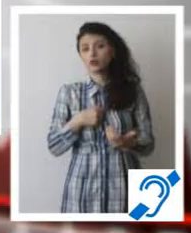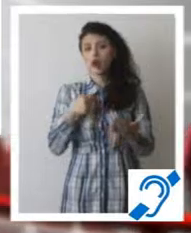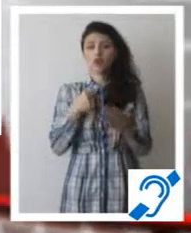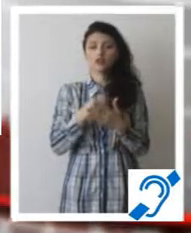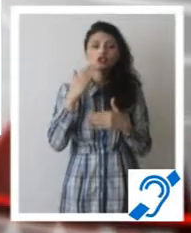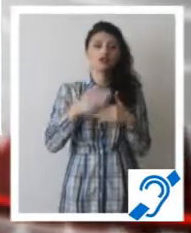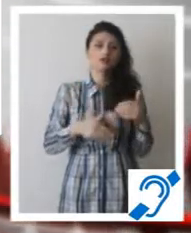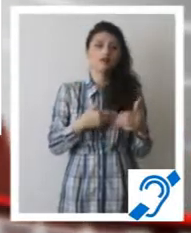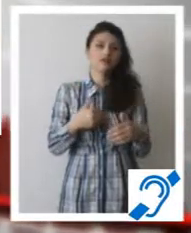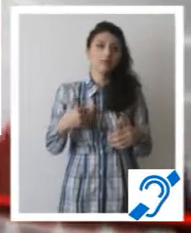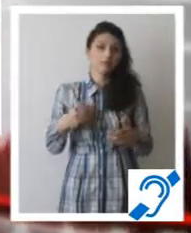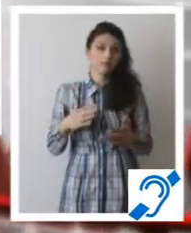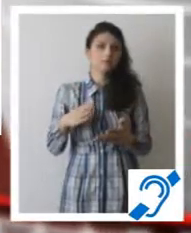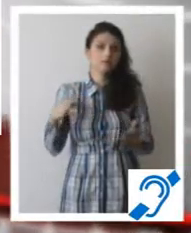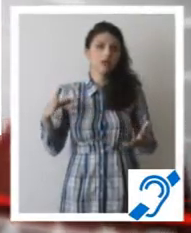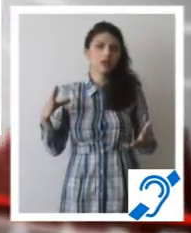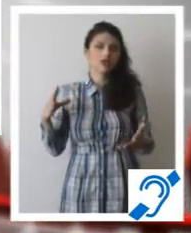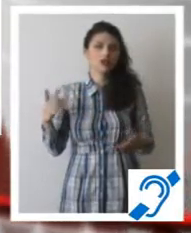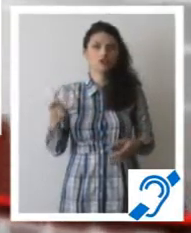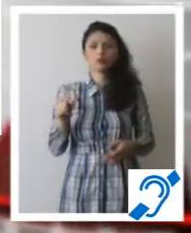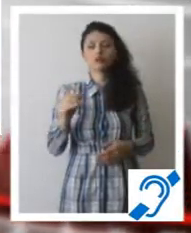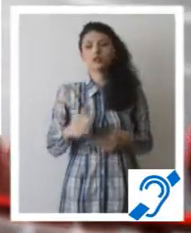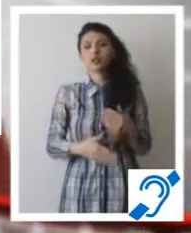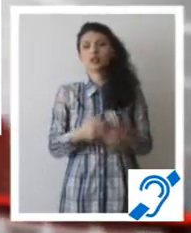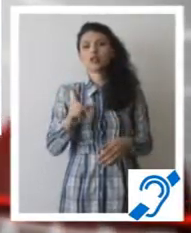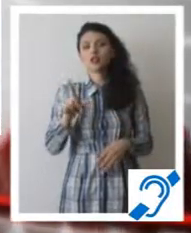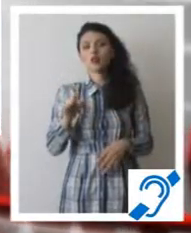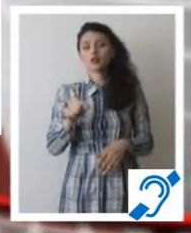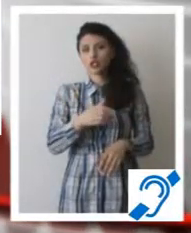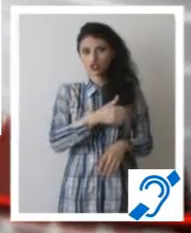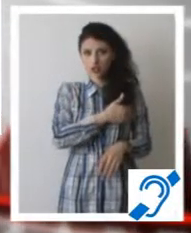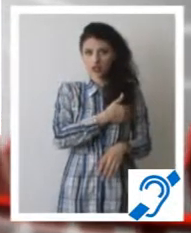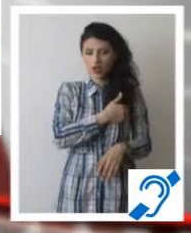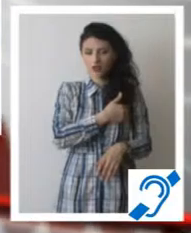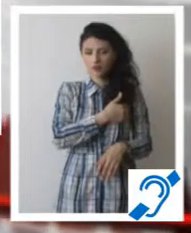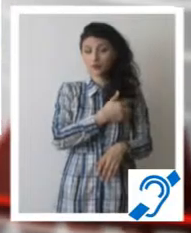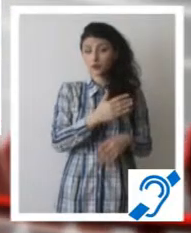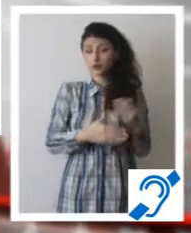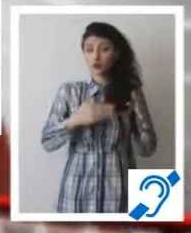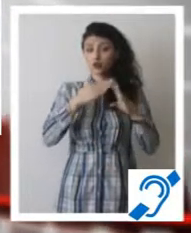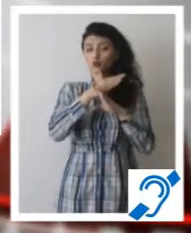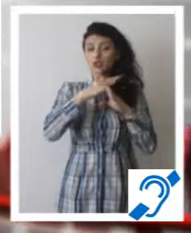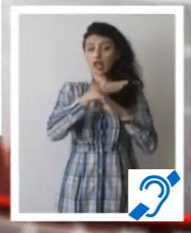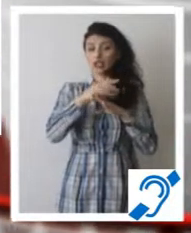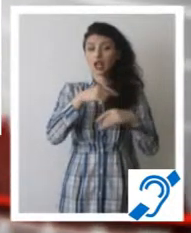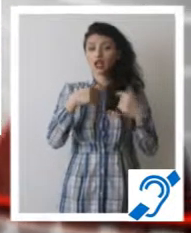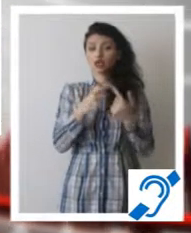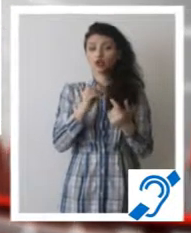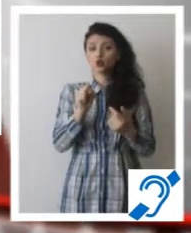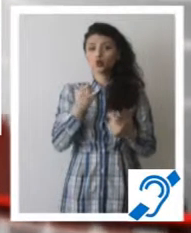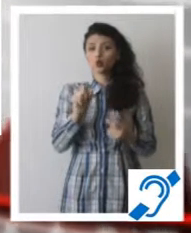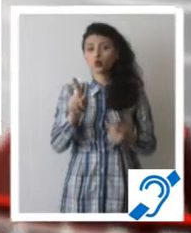valori marți, cel puțin, de peste 20 de grade Celsius, cu precădere în jumătatea de sud a județului